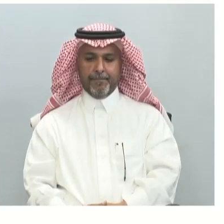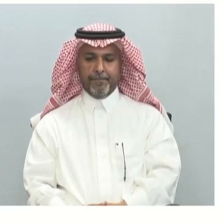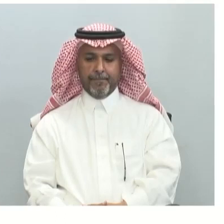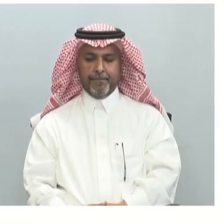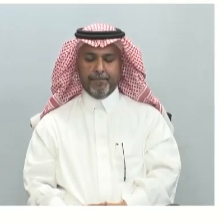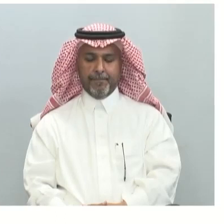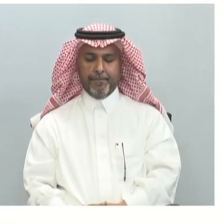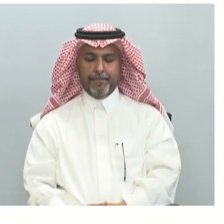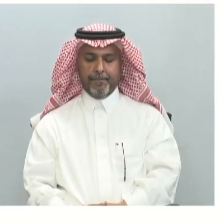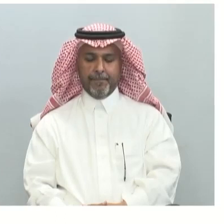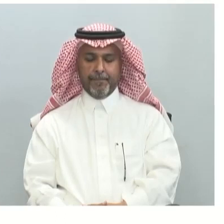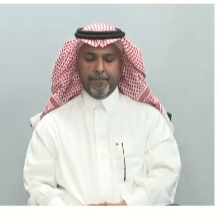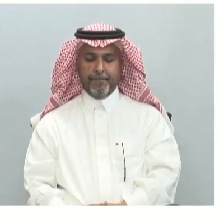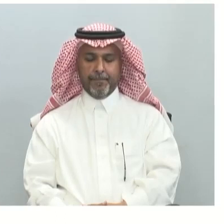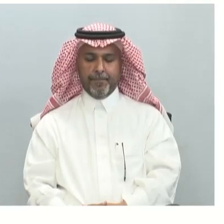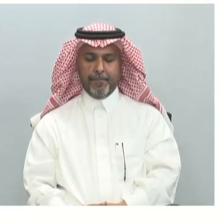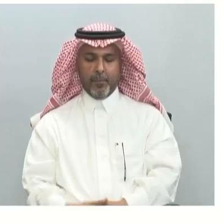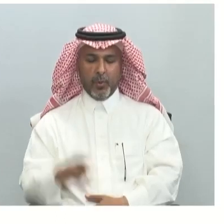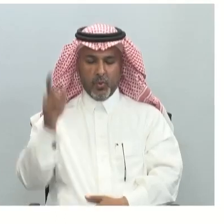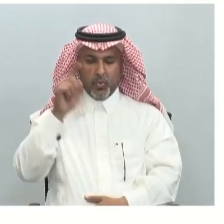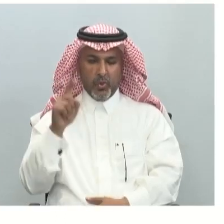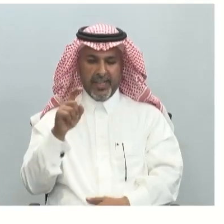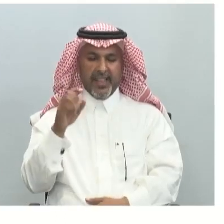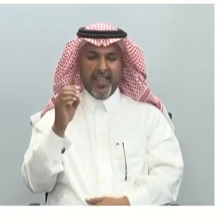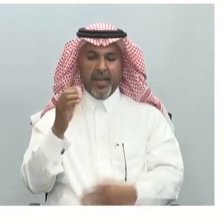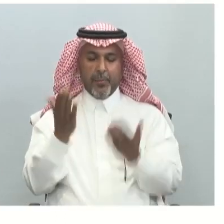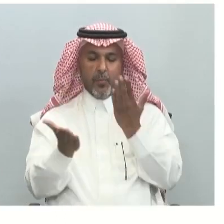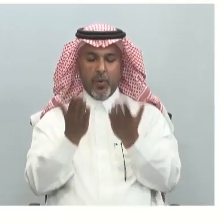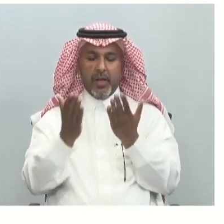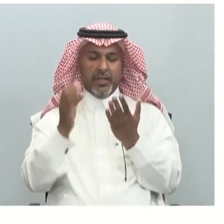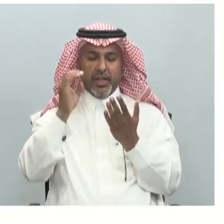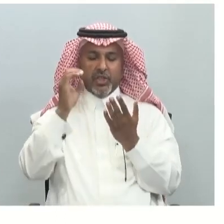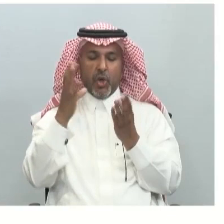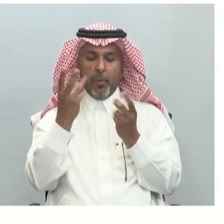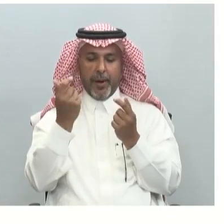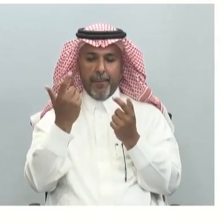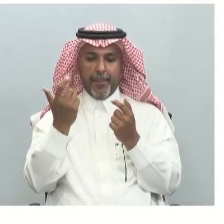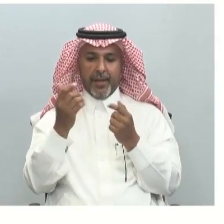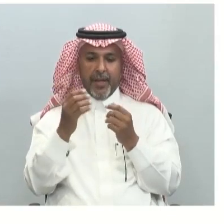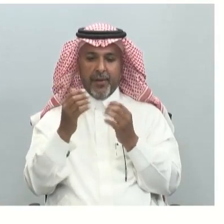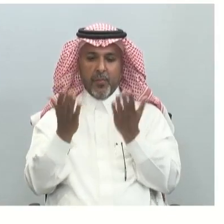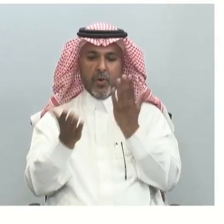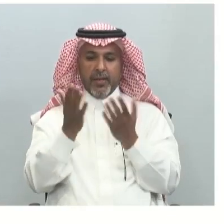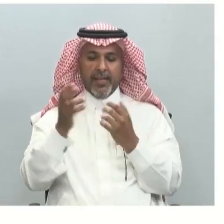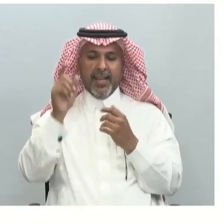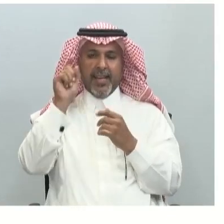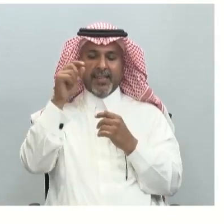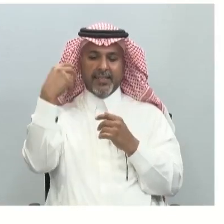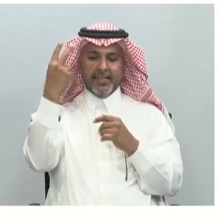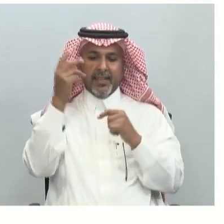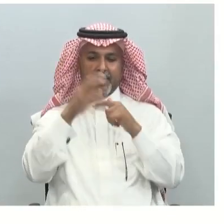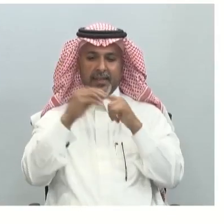لدينا هنا في المثال الثالث حل المعادله اكس تربيع ناقص سته اكس زائد 12 طبعا هنا يمكننا استعمال طريقه